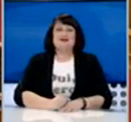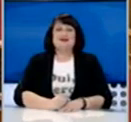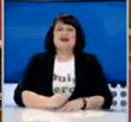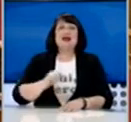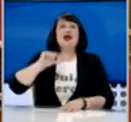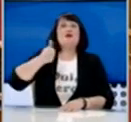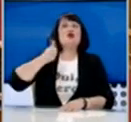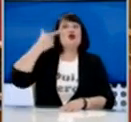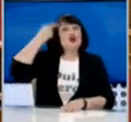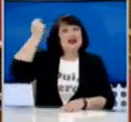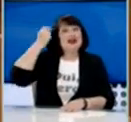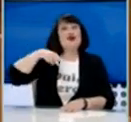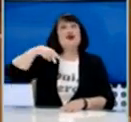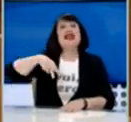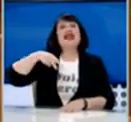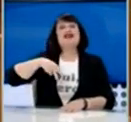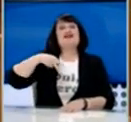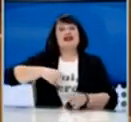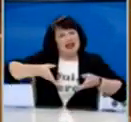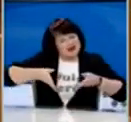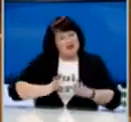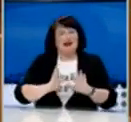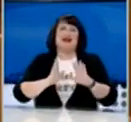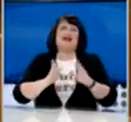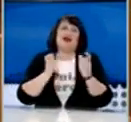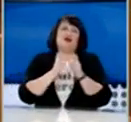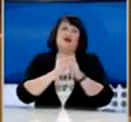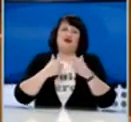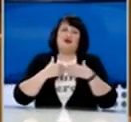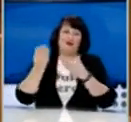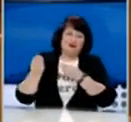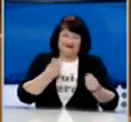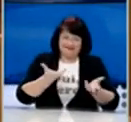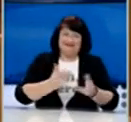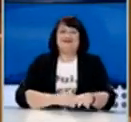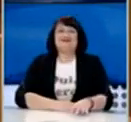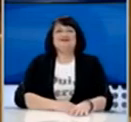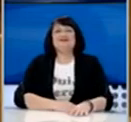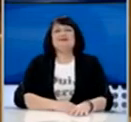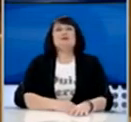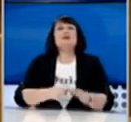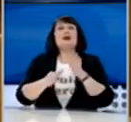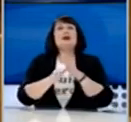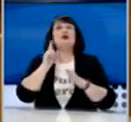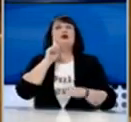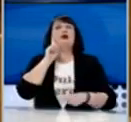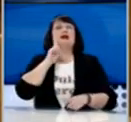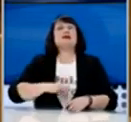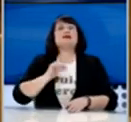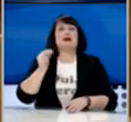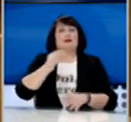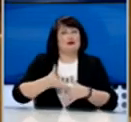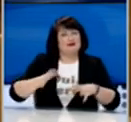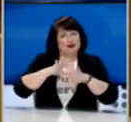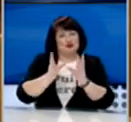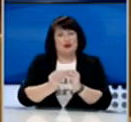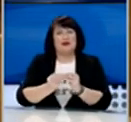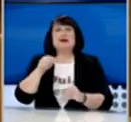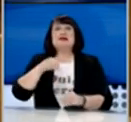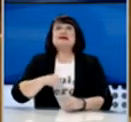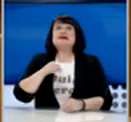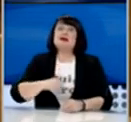από το πτο λύκειο λιβαδιάς που είναι και ηε γενέτειρά μου κύριε πρόεδρε κυρίες και κύριοι συνάδελφοι σήμερα